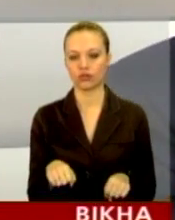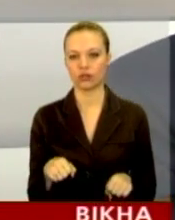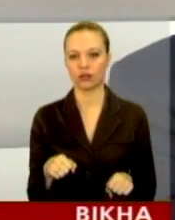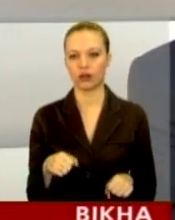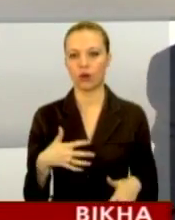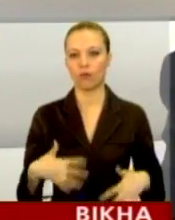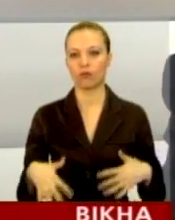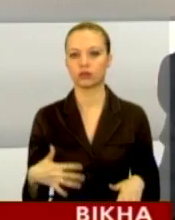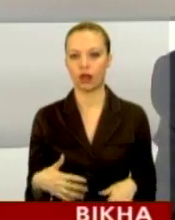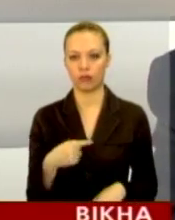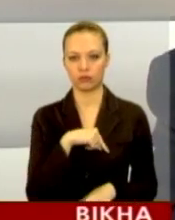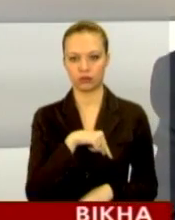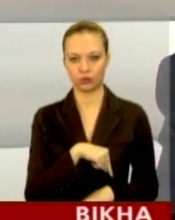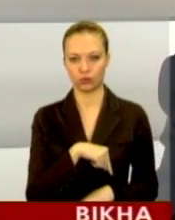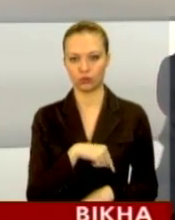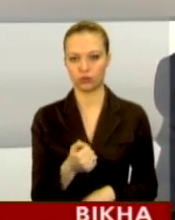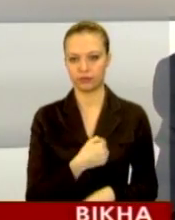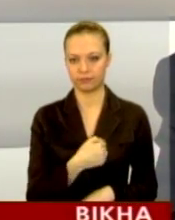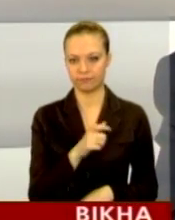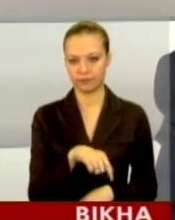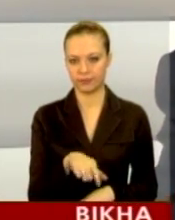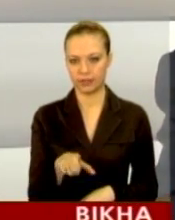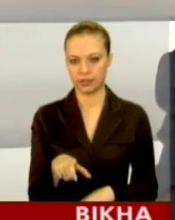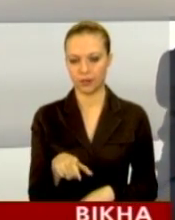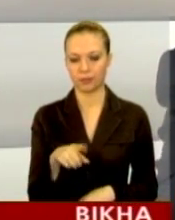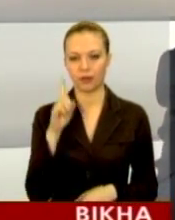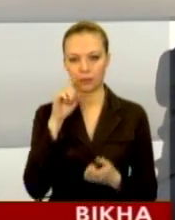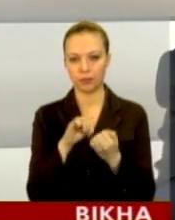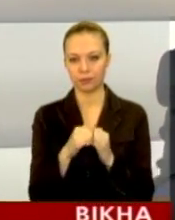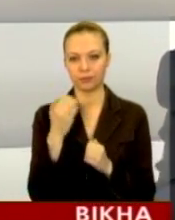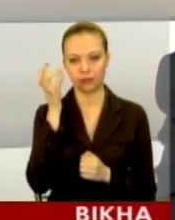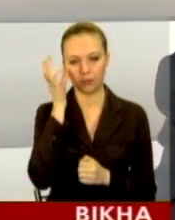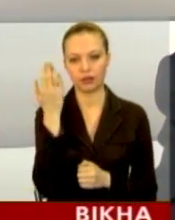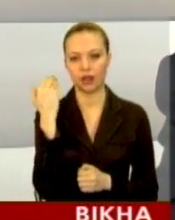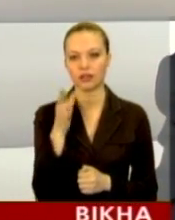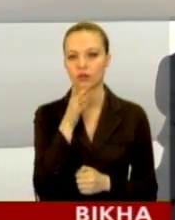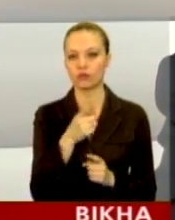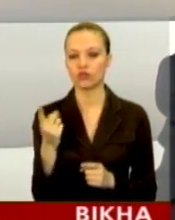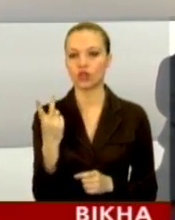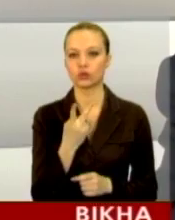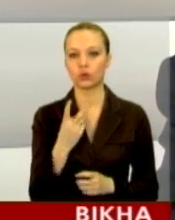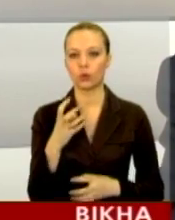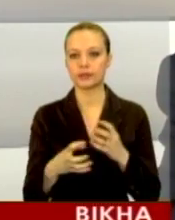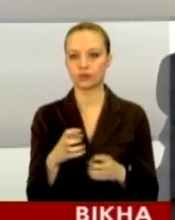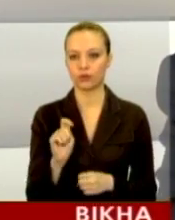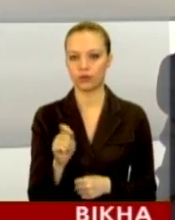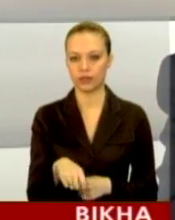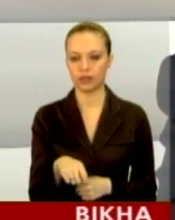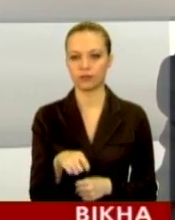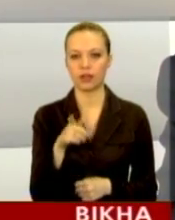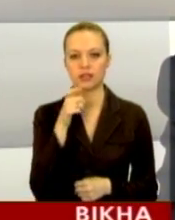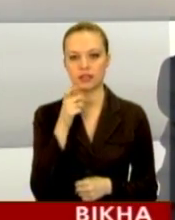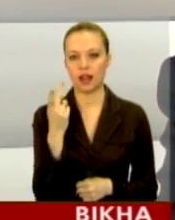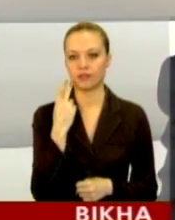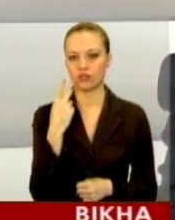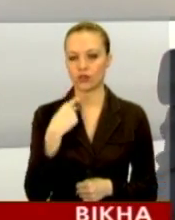послабити дух війська. Пам'ятаєте, під час Другої світової війни Сталіну весь